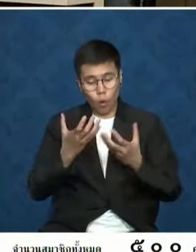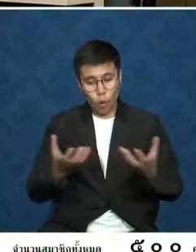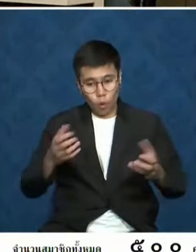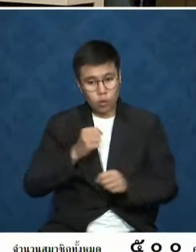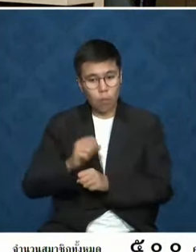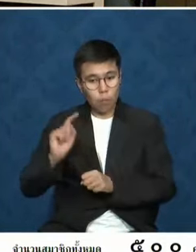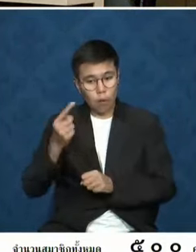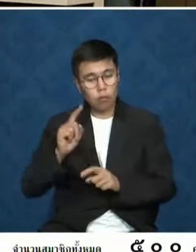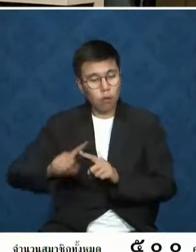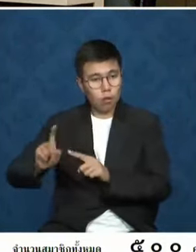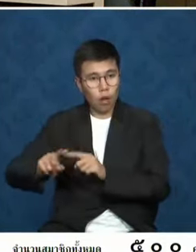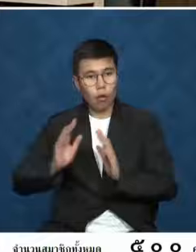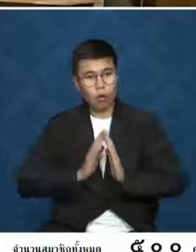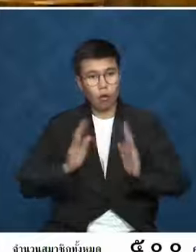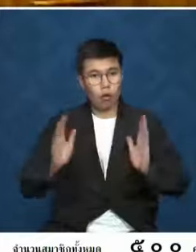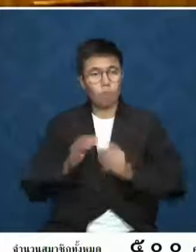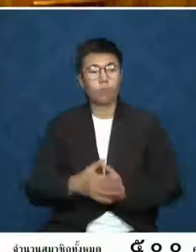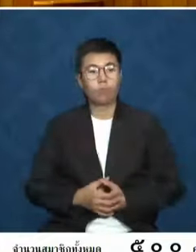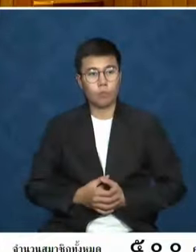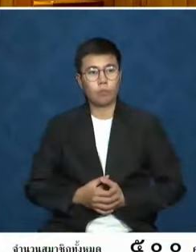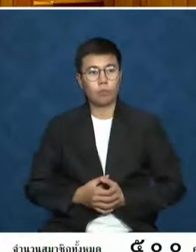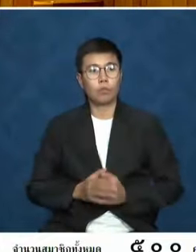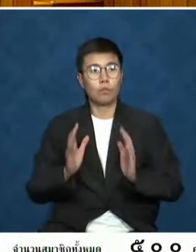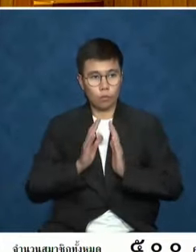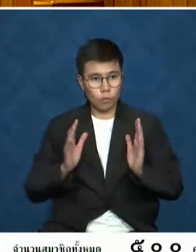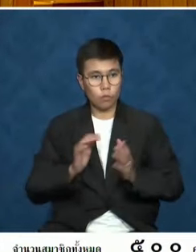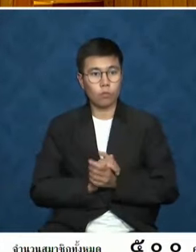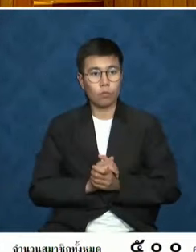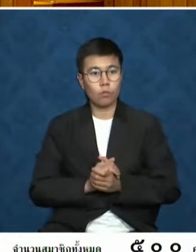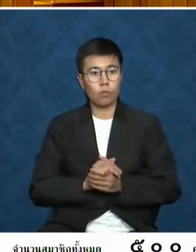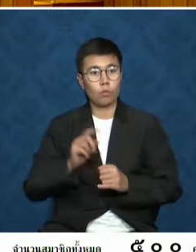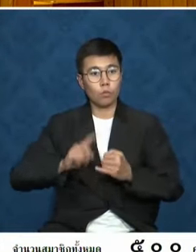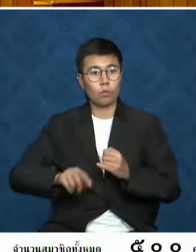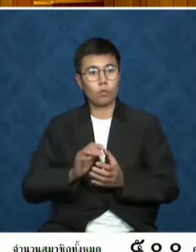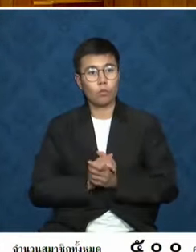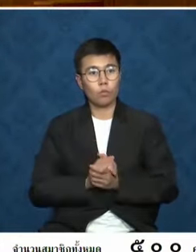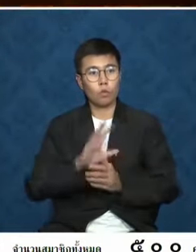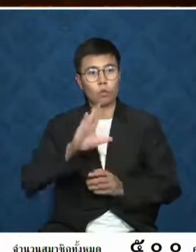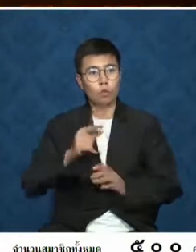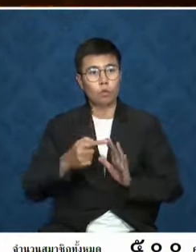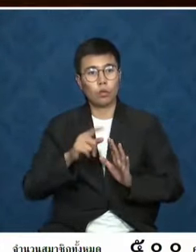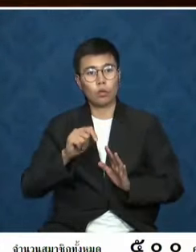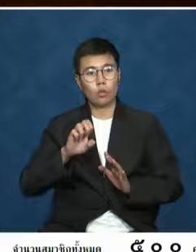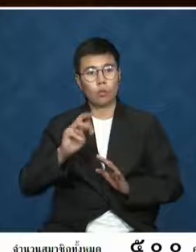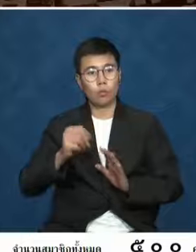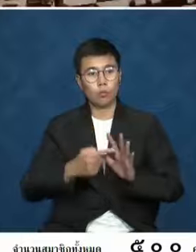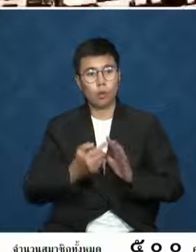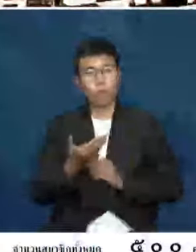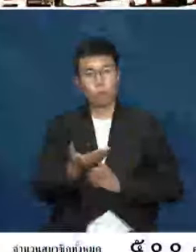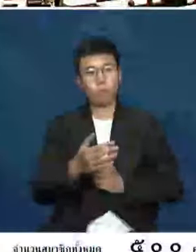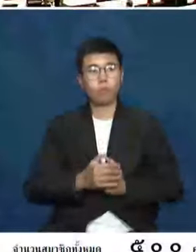มากครัขอบคครับเขาสุท้ายแลครั ฉันุวติมาคชาพัเจิครั